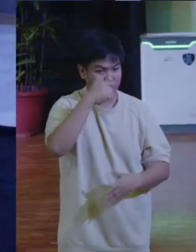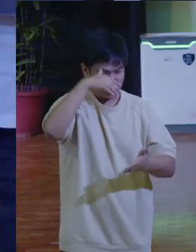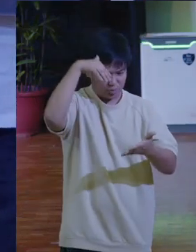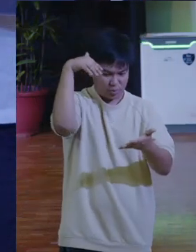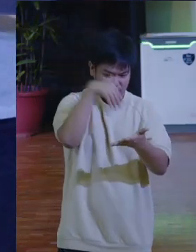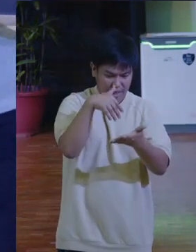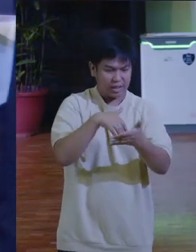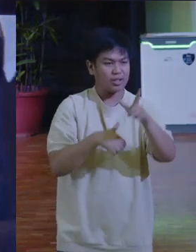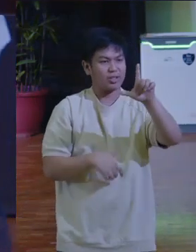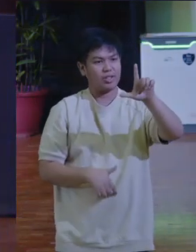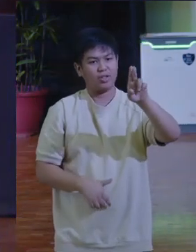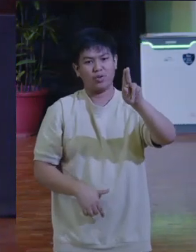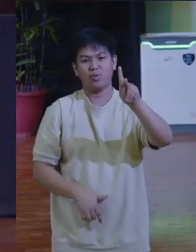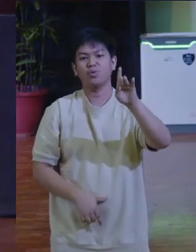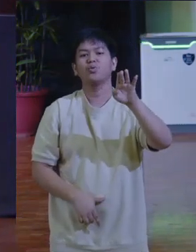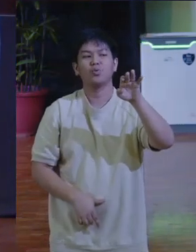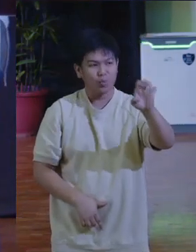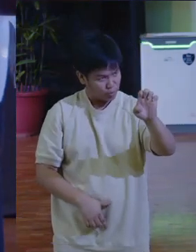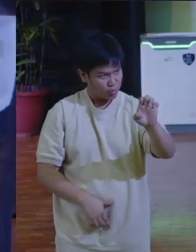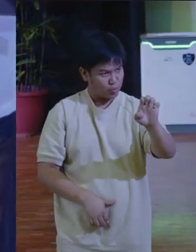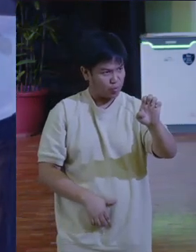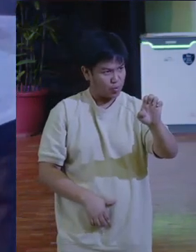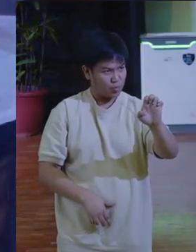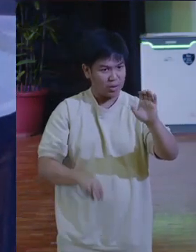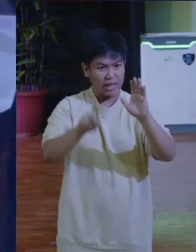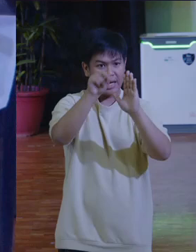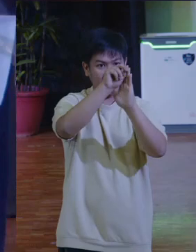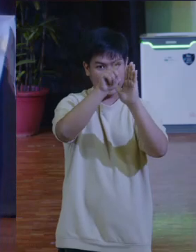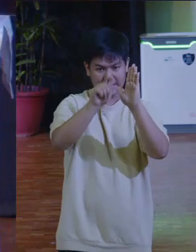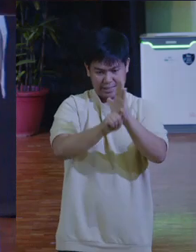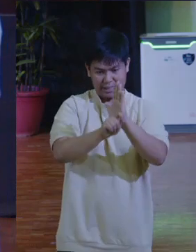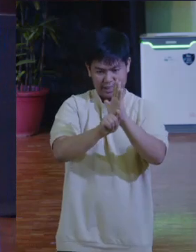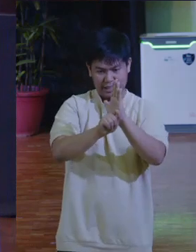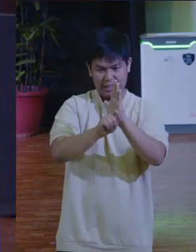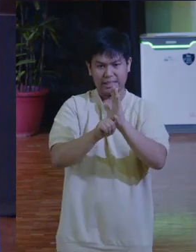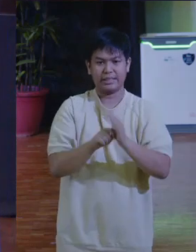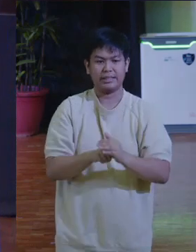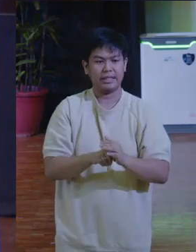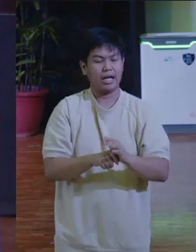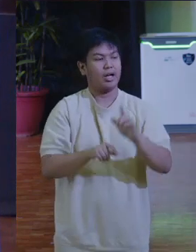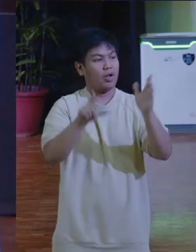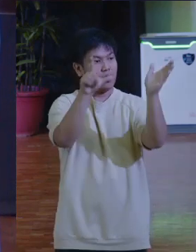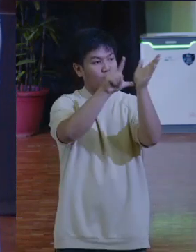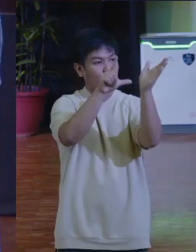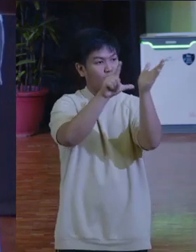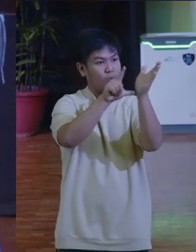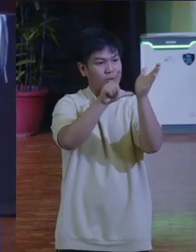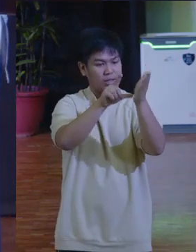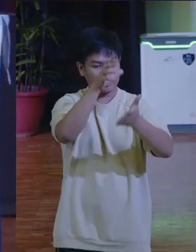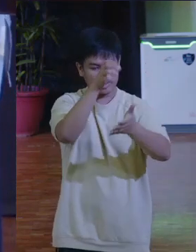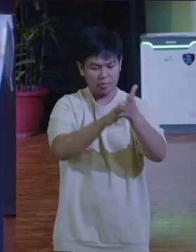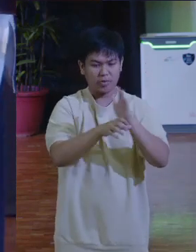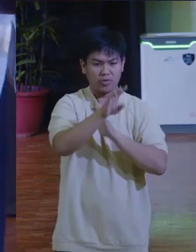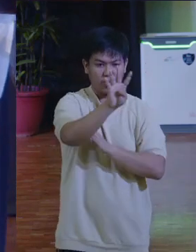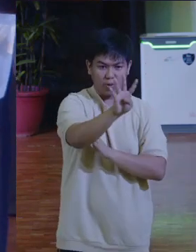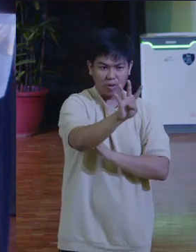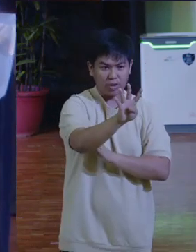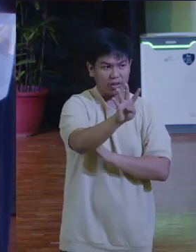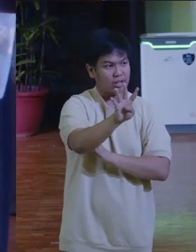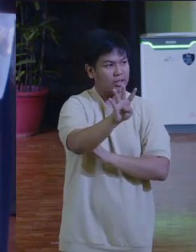ang Gospel of Luke. Sa Gospel of Luke, chapter 4, verse 20,